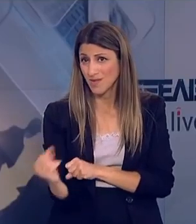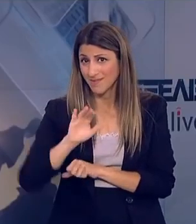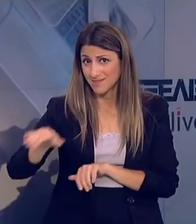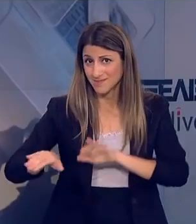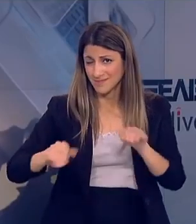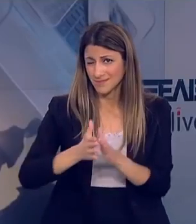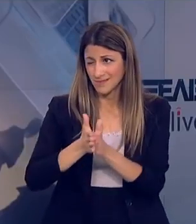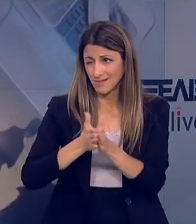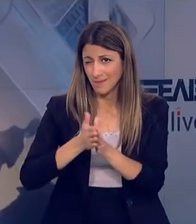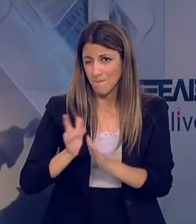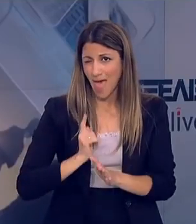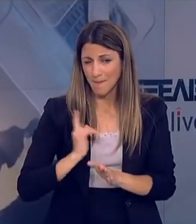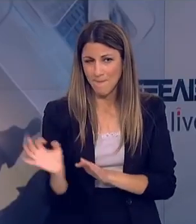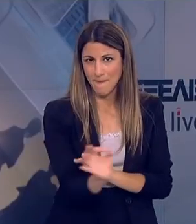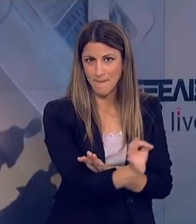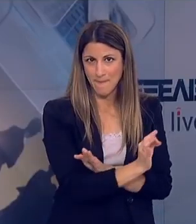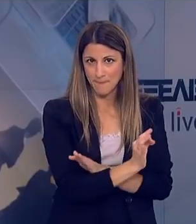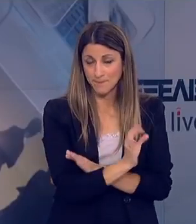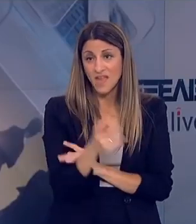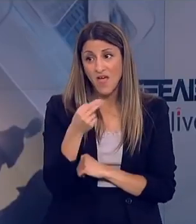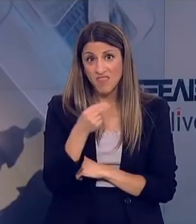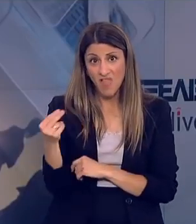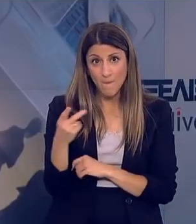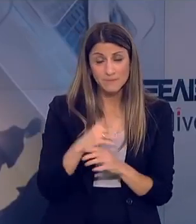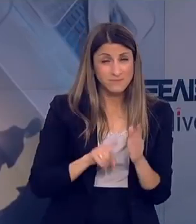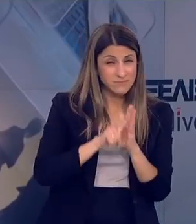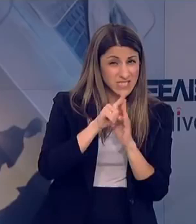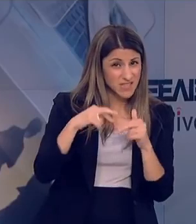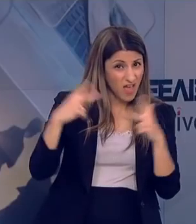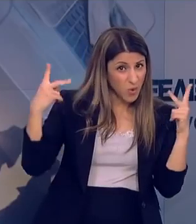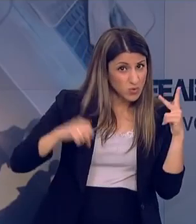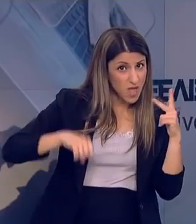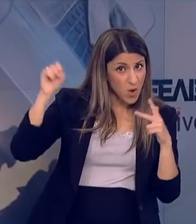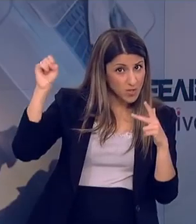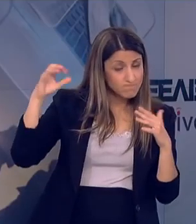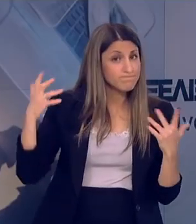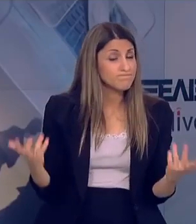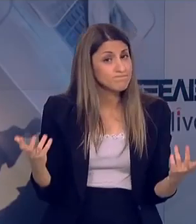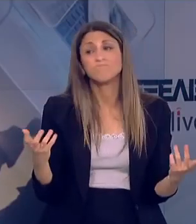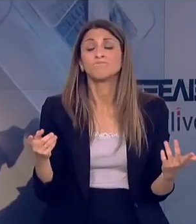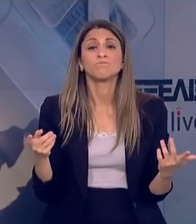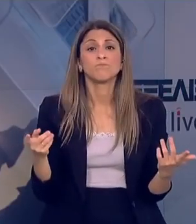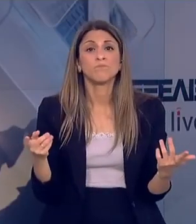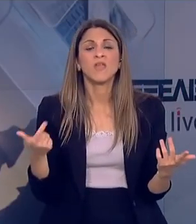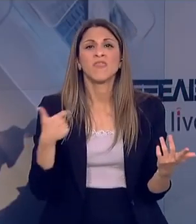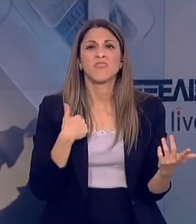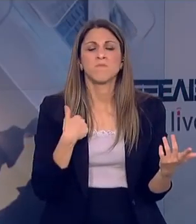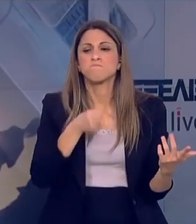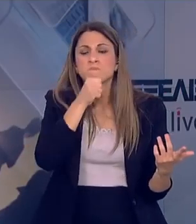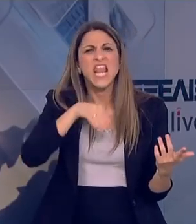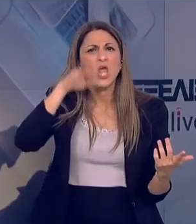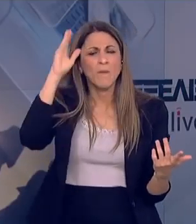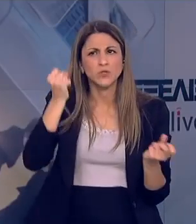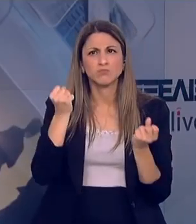ακόμα σίγουρο το πώς θα επηρεάσει ζέστη η κυκλοφορία του, τη μεταφορά του σε ένα εξοχικό στο οποίο ή σε ένα σπίτι στο χωριό στο